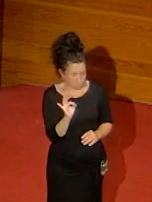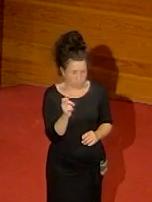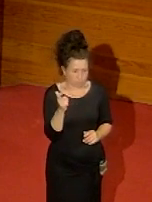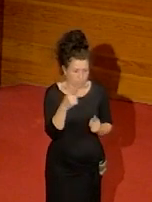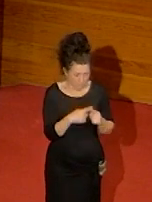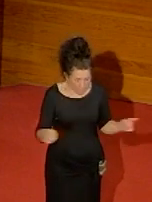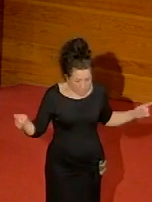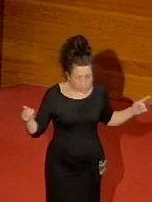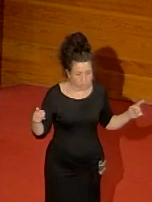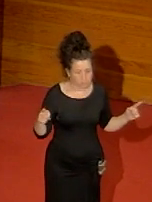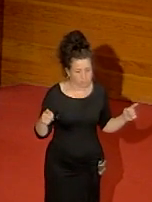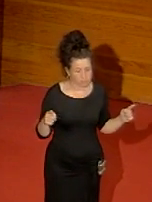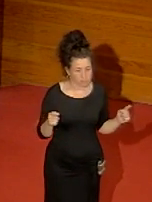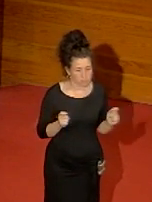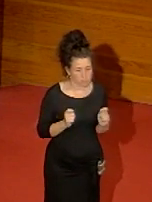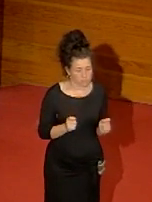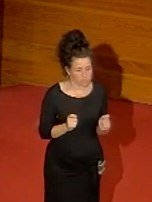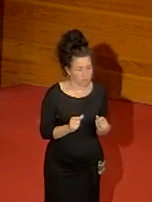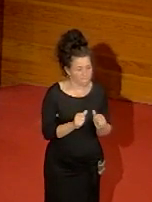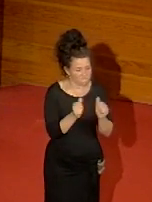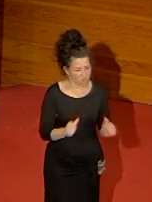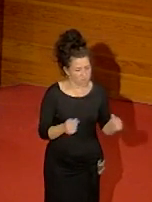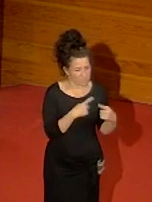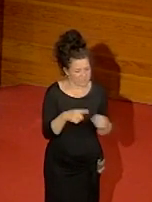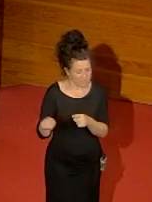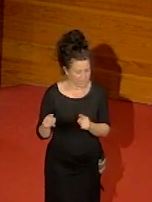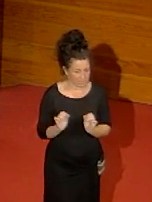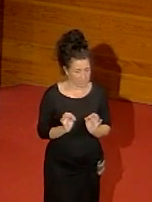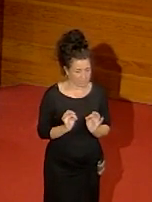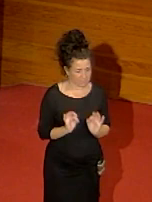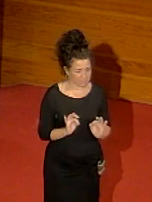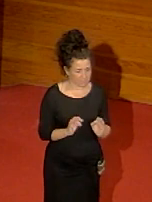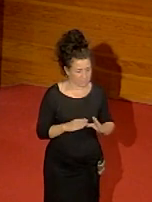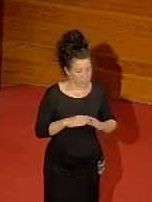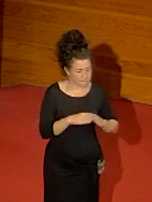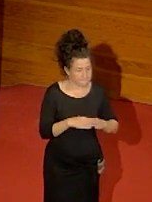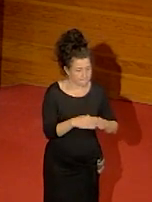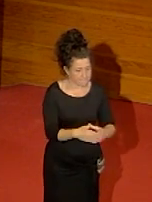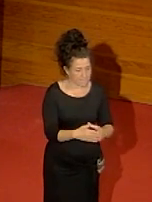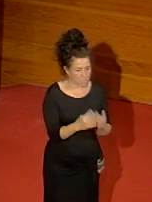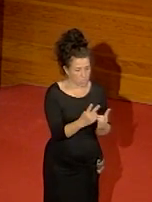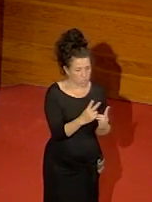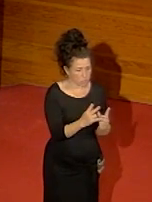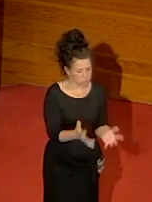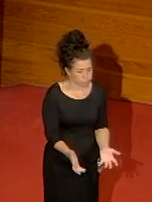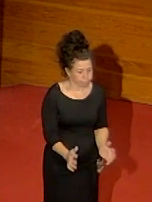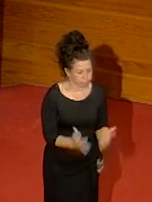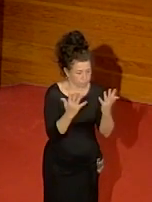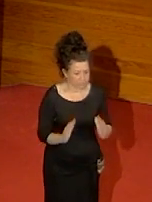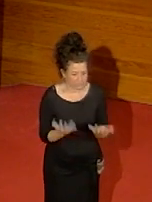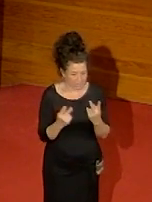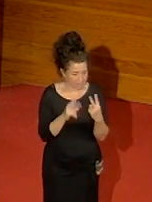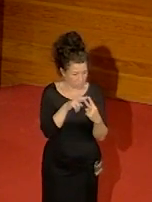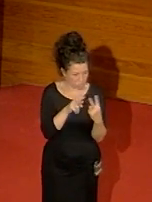ba, formatu ezberdinak egin behar genituela, ez? Aita Marik egin zituen bi erreskate, kasu honetan,